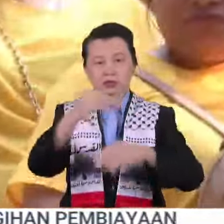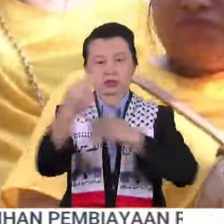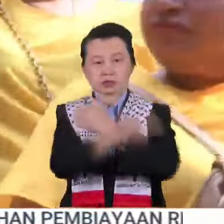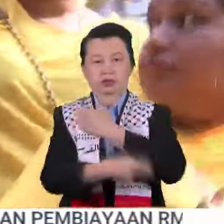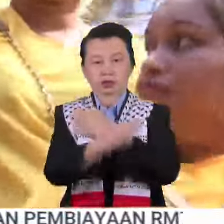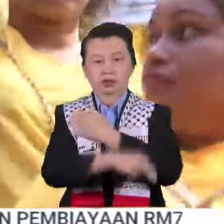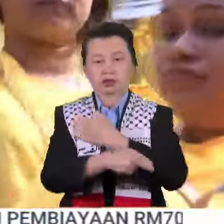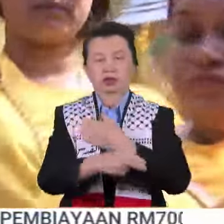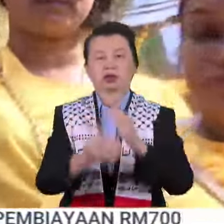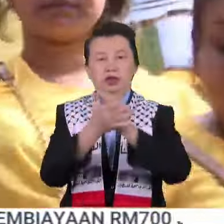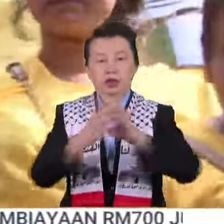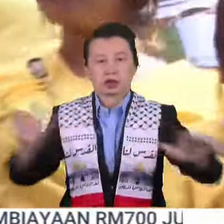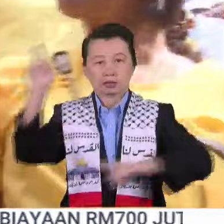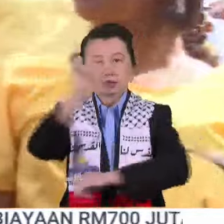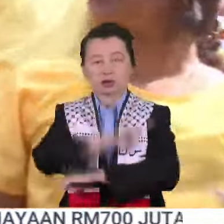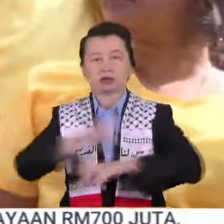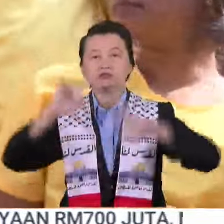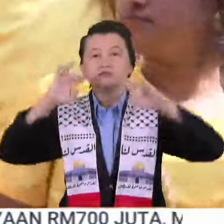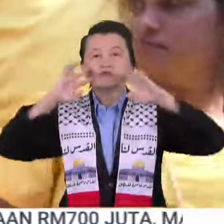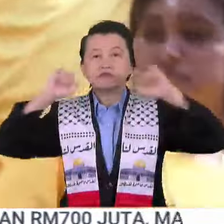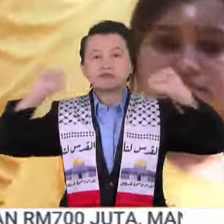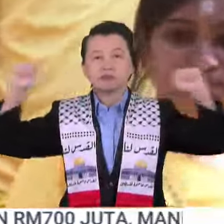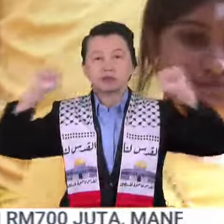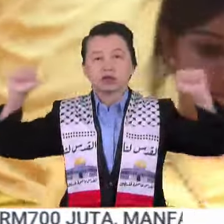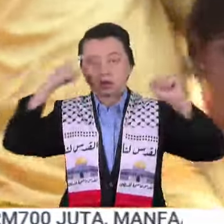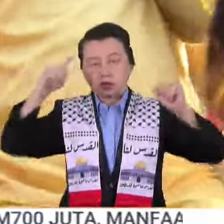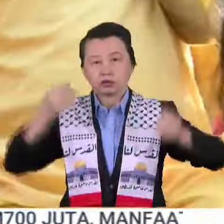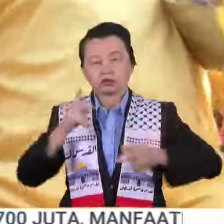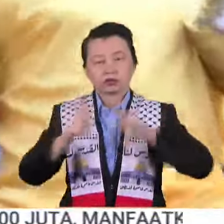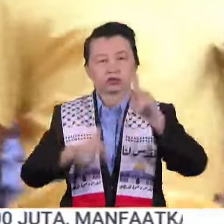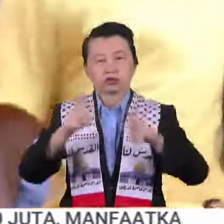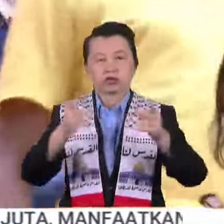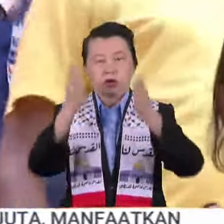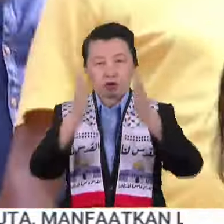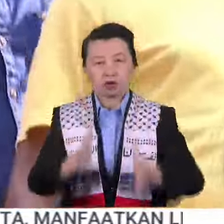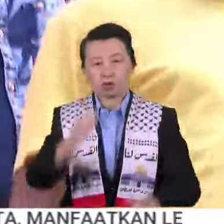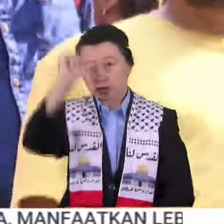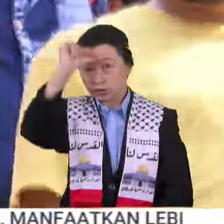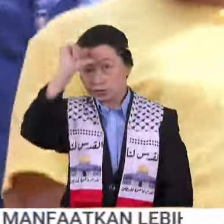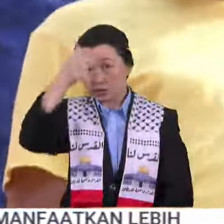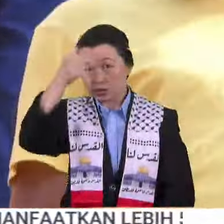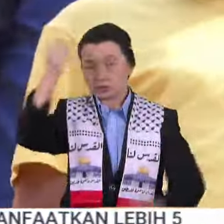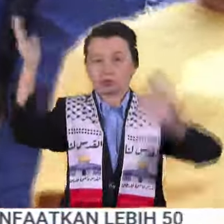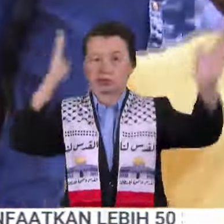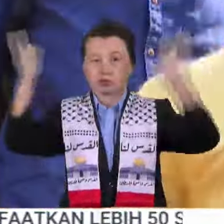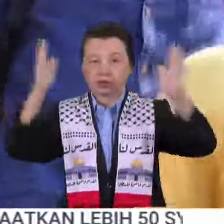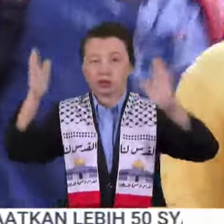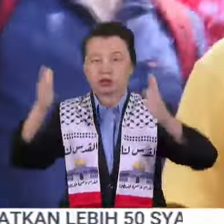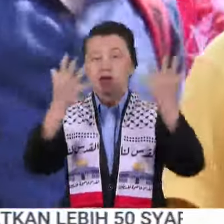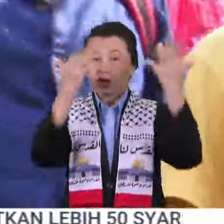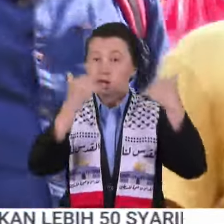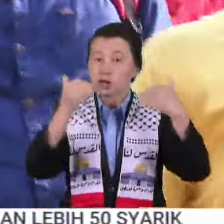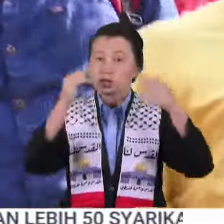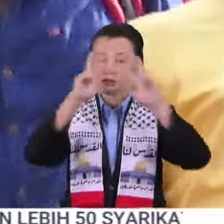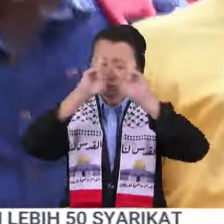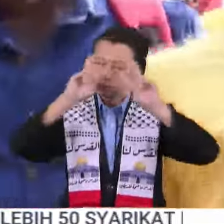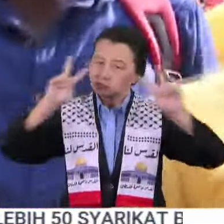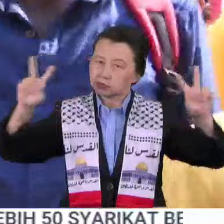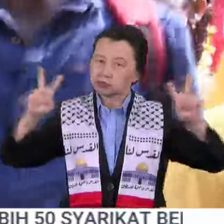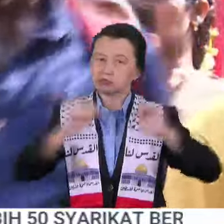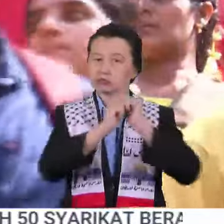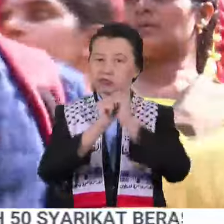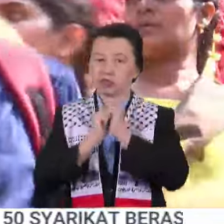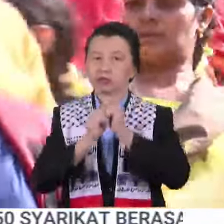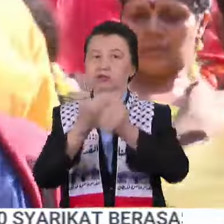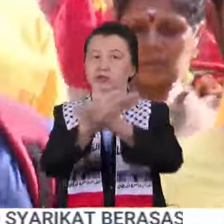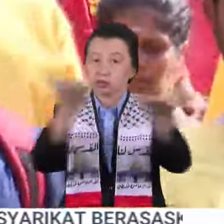negara. Selamat menyambut Hari Taipusam kepada semua penganut Hindu di seluruh negara. Semoga keharmonian mengiringi anda